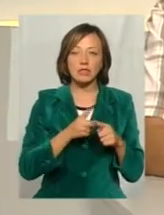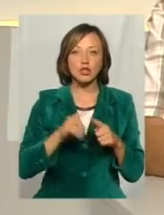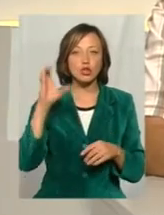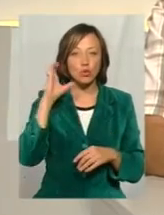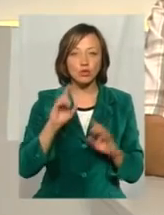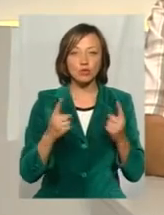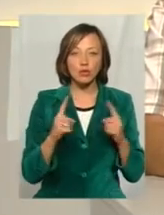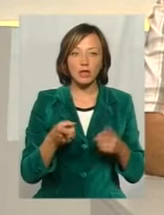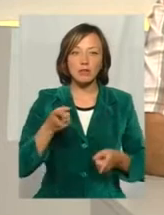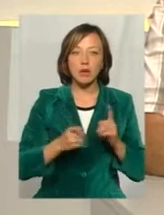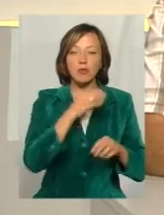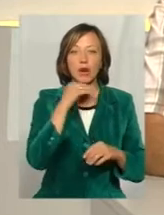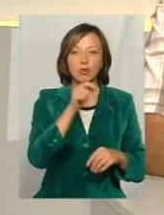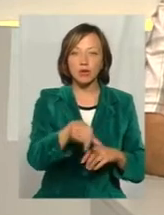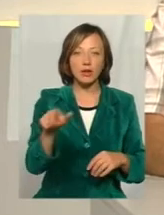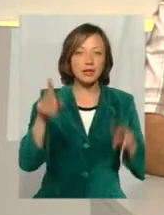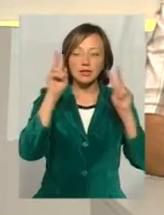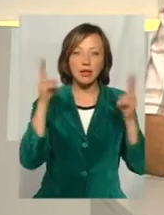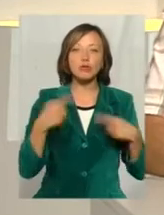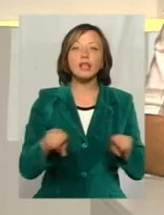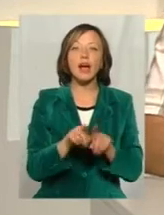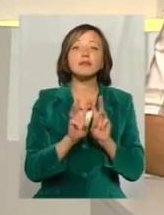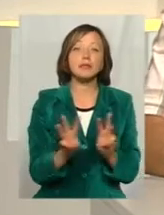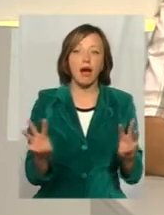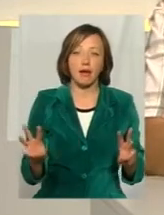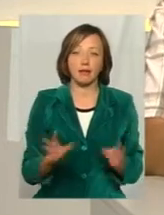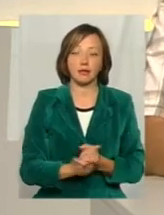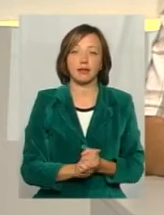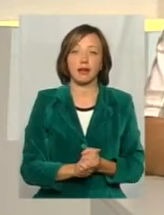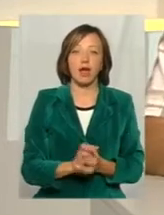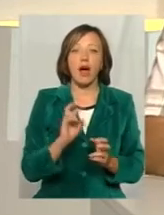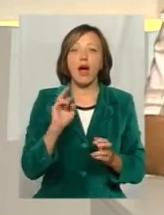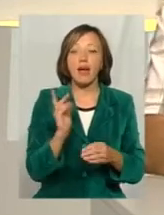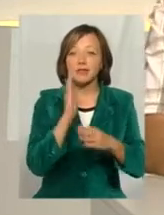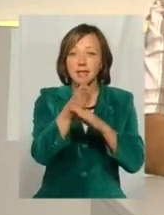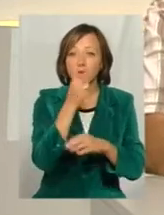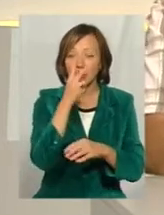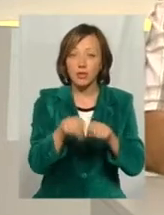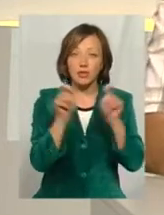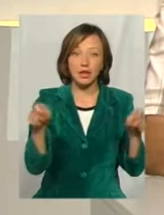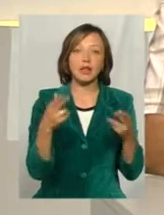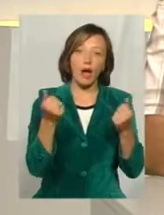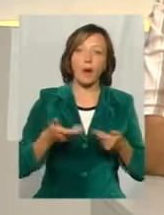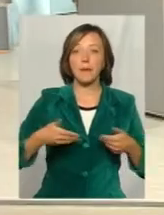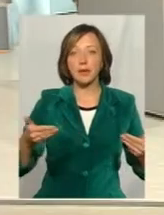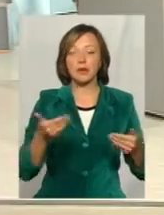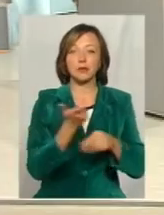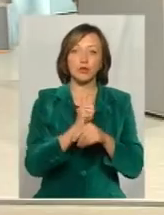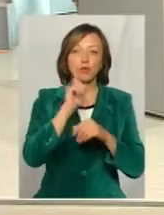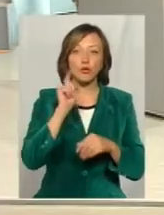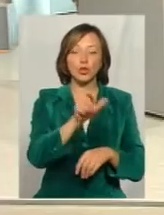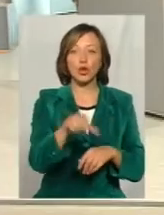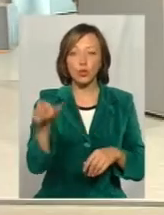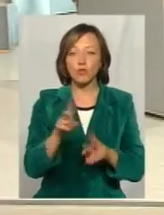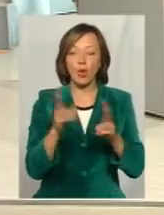тому що насправді багато глядачів вони навіть не знають, що таке сайт. Ось так. А як туди зайти і подивитися, це да, ми там більш там молоді люди,